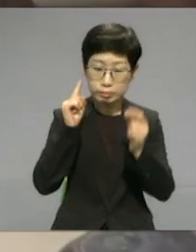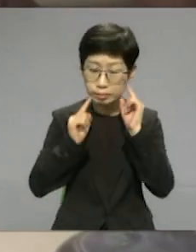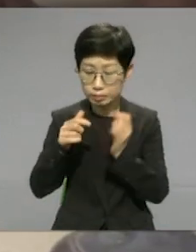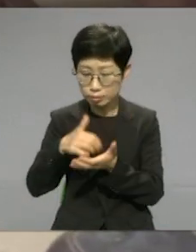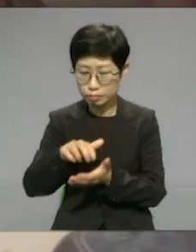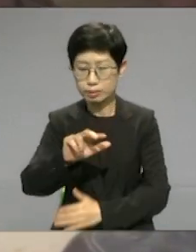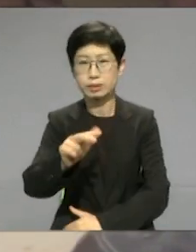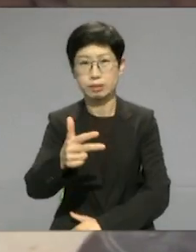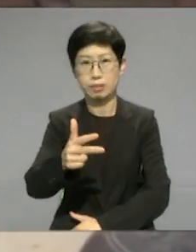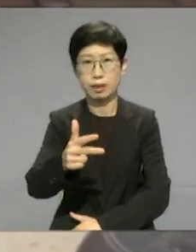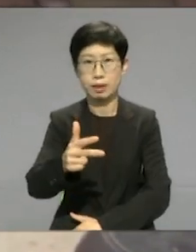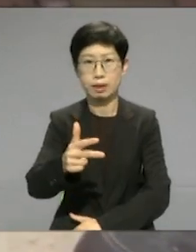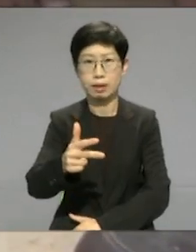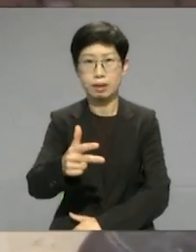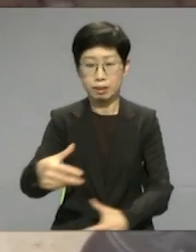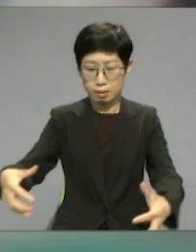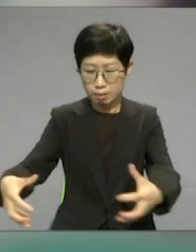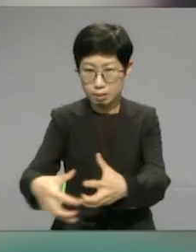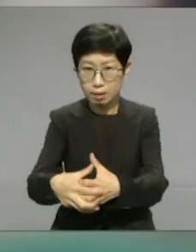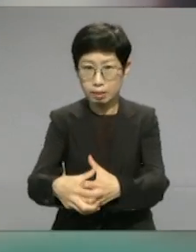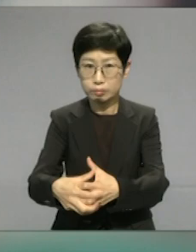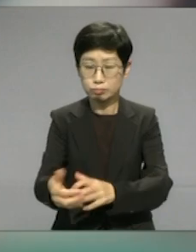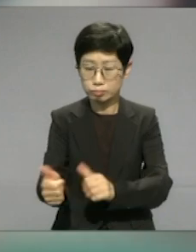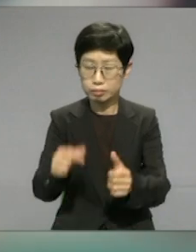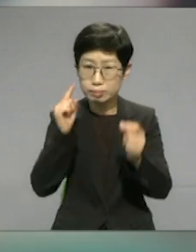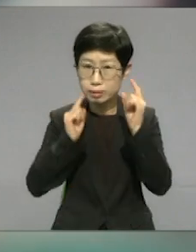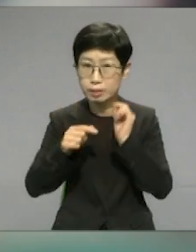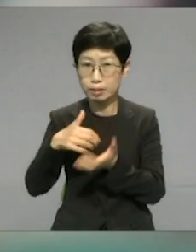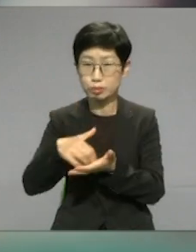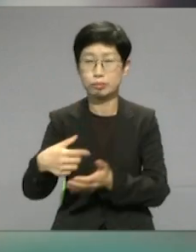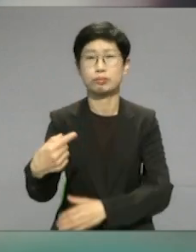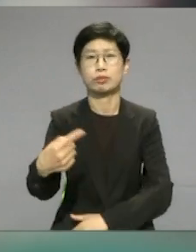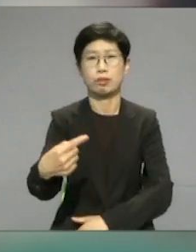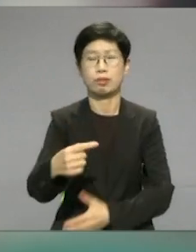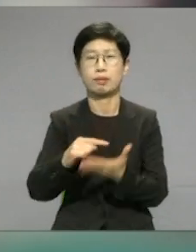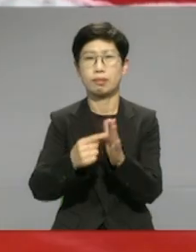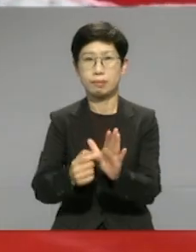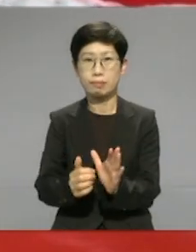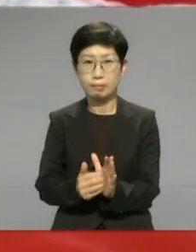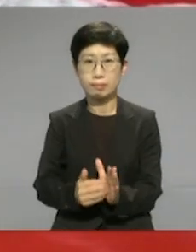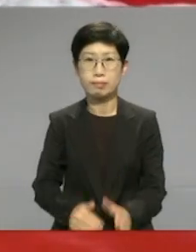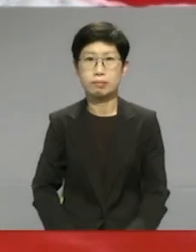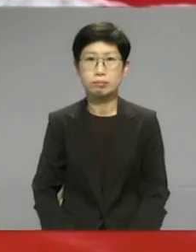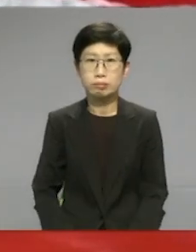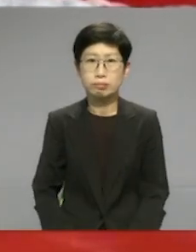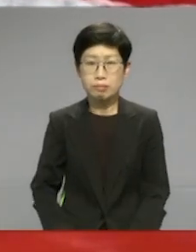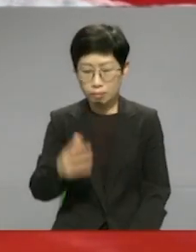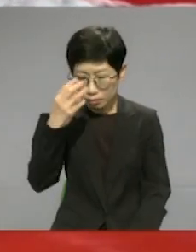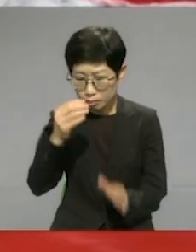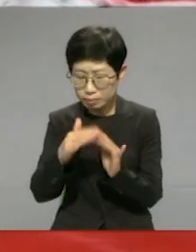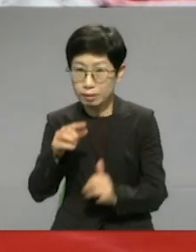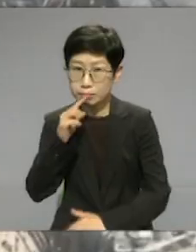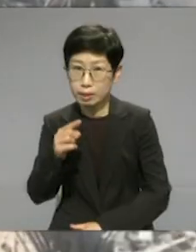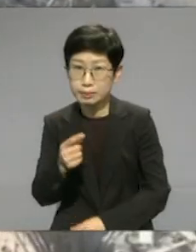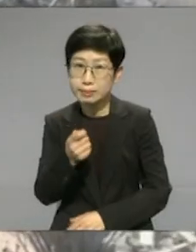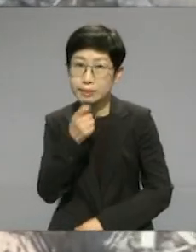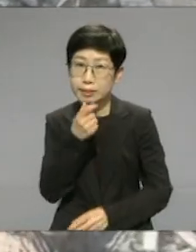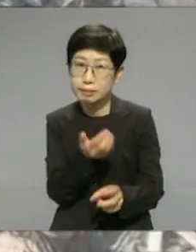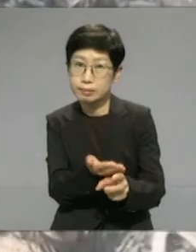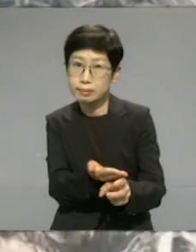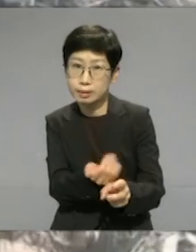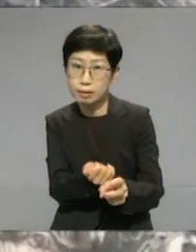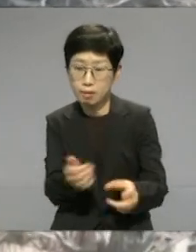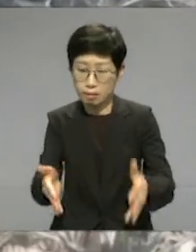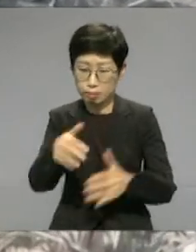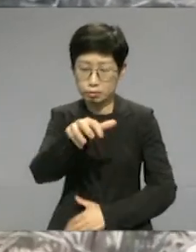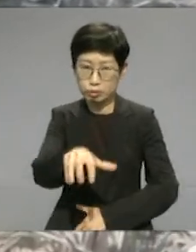부상자도 700여 명이 발생하는 등 사상자가 1,000여 명에 달했다고 밝혔습니다. 목격자들은 소형 트럭 등이 건물 앞에